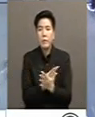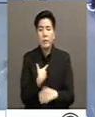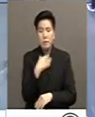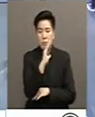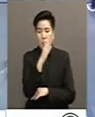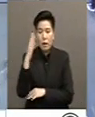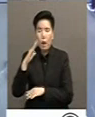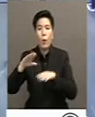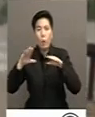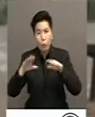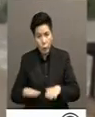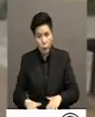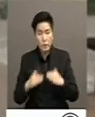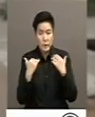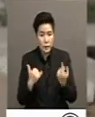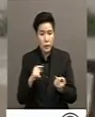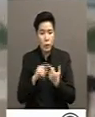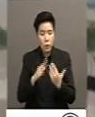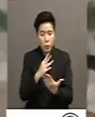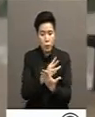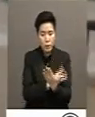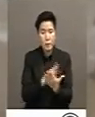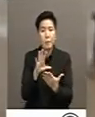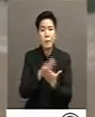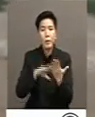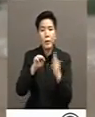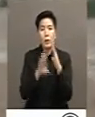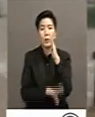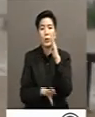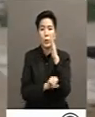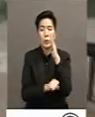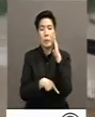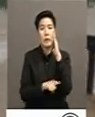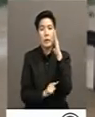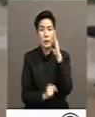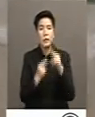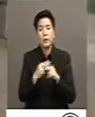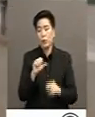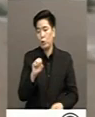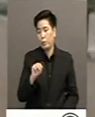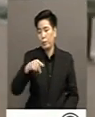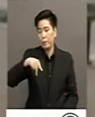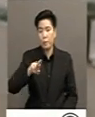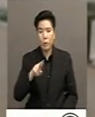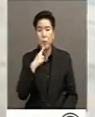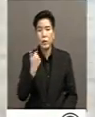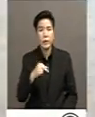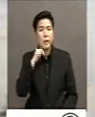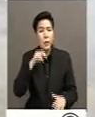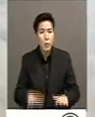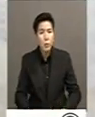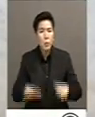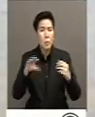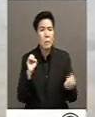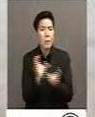ไม้ที่ลดลงด้วยนะครับนักวิชาการจากมหาวิทยาลัยสงขลานครินทร์วิทยาเขตปัตตานีอาจารย์สมพรช่วยอารีบอกถึงสถานการณ์น้ำท่วม